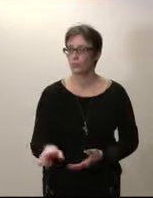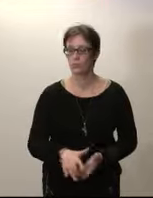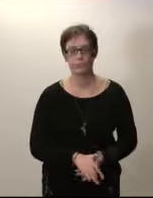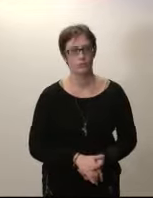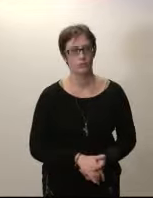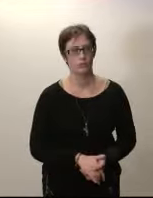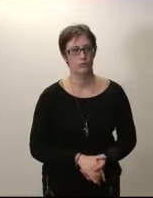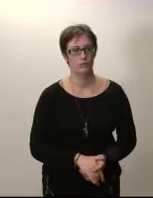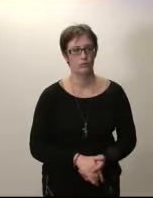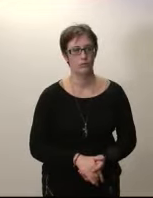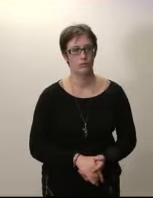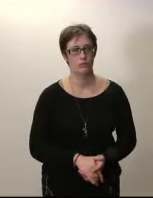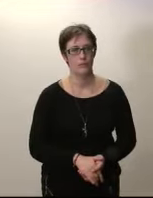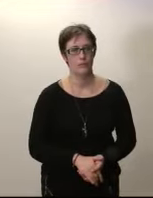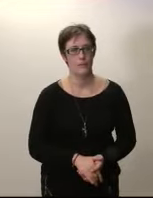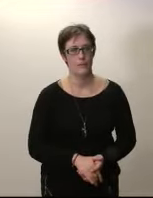Monsieur Louis.